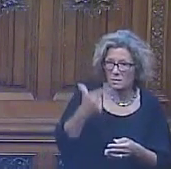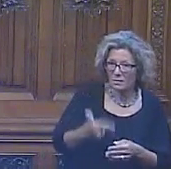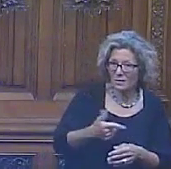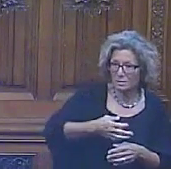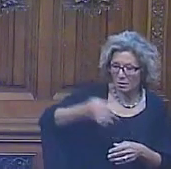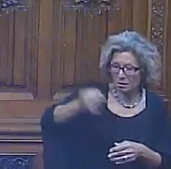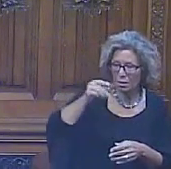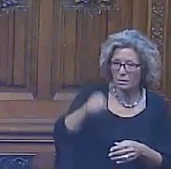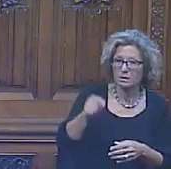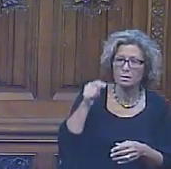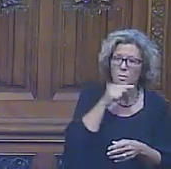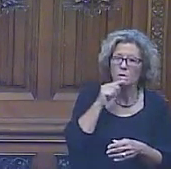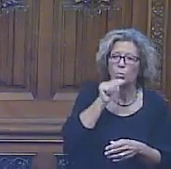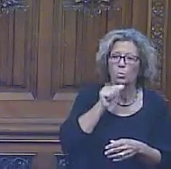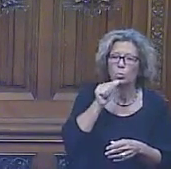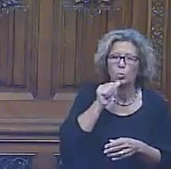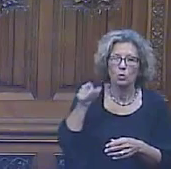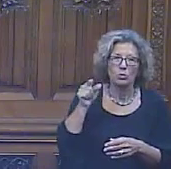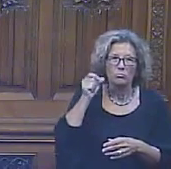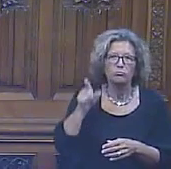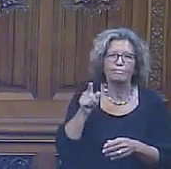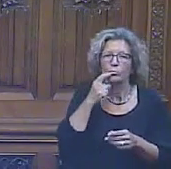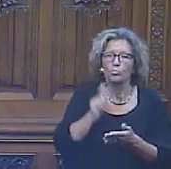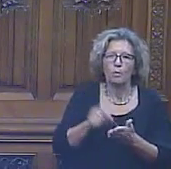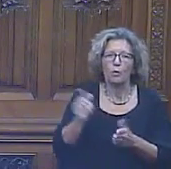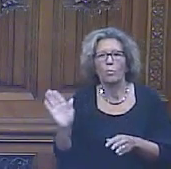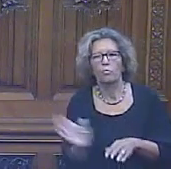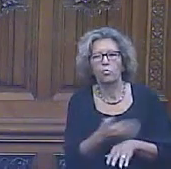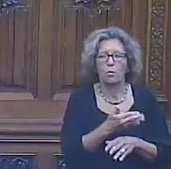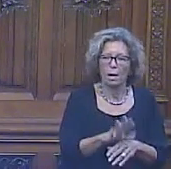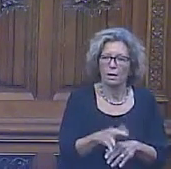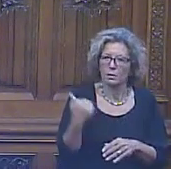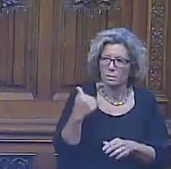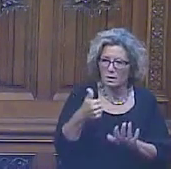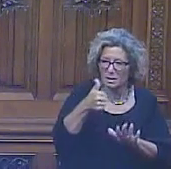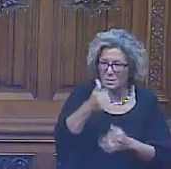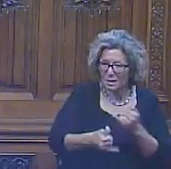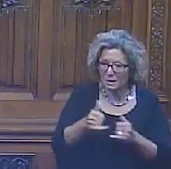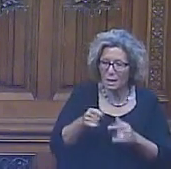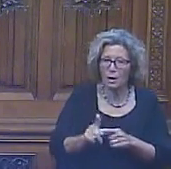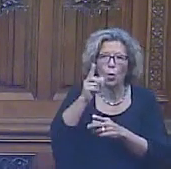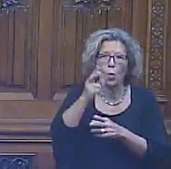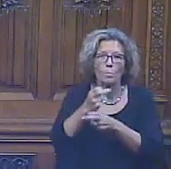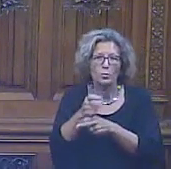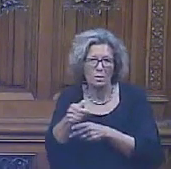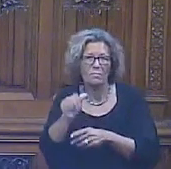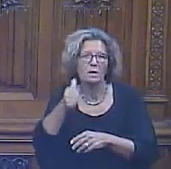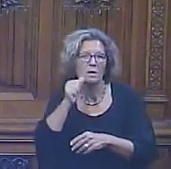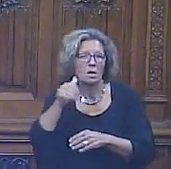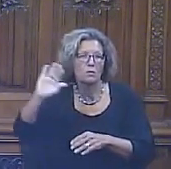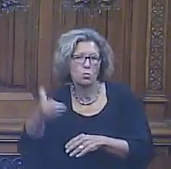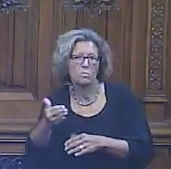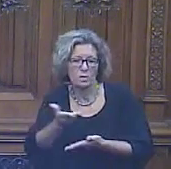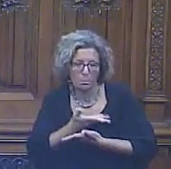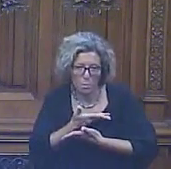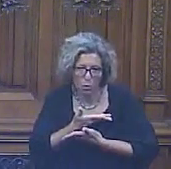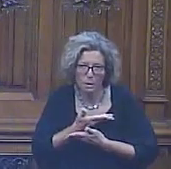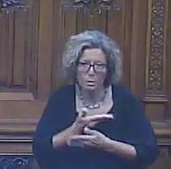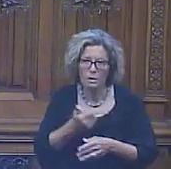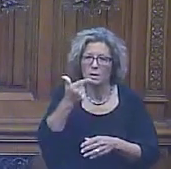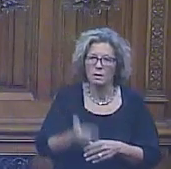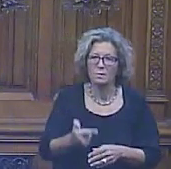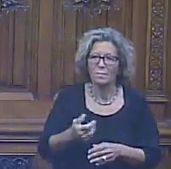Tagen dieser rot-grüne Spuk vorbei ist. Sie werden jetzt in 6 Tagen in Oberösterreich eine politische Ohrfeige bekommen. Sie werden dann